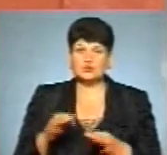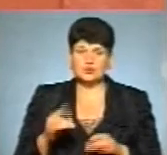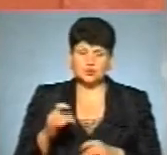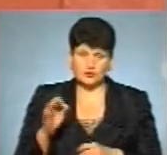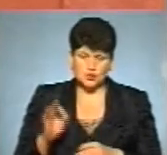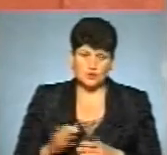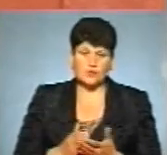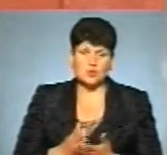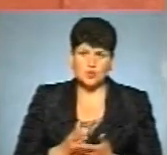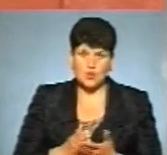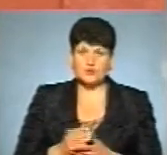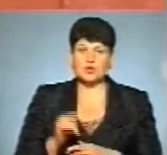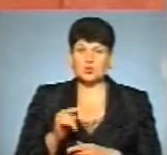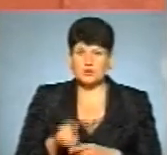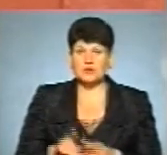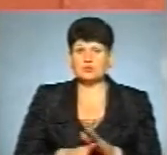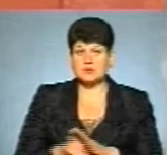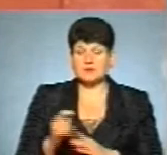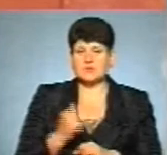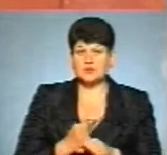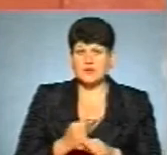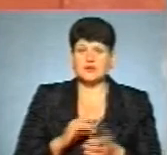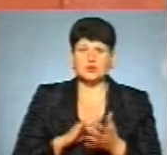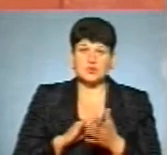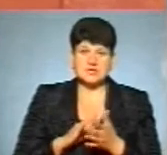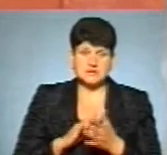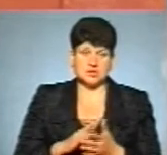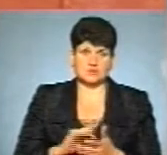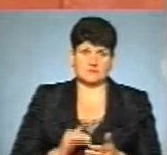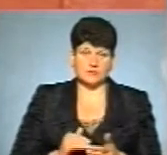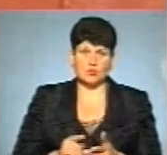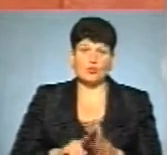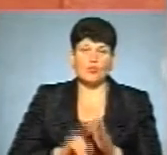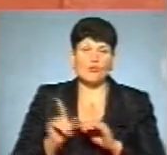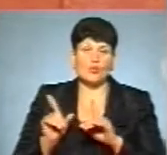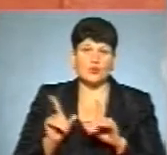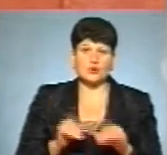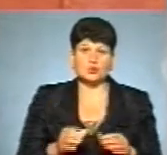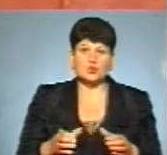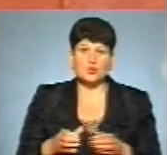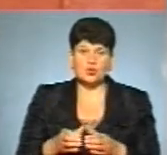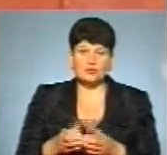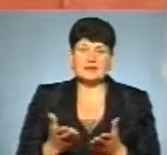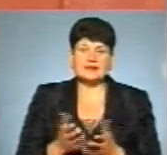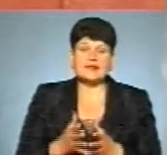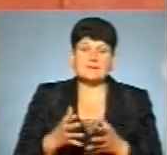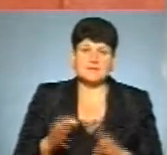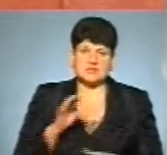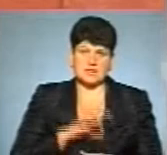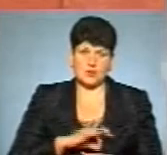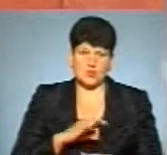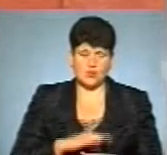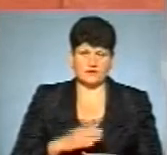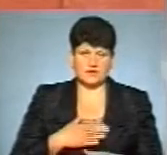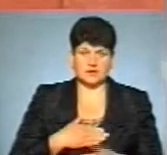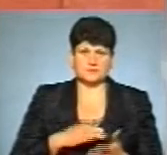100% обслуговування, тоді, відповідно, і запрацюють туристичні потоки, поїдуть групи, від яких є найбільша користь для наших і туристичних операторів,